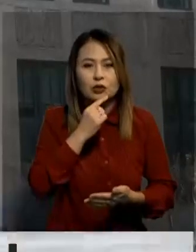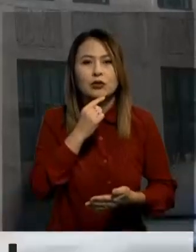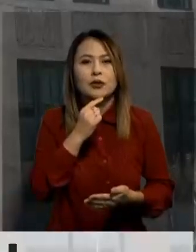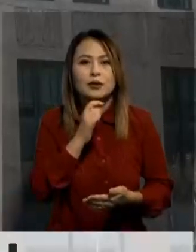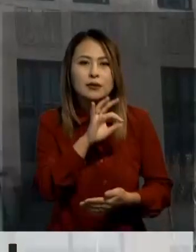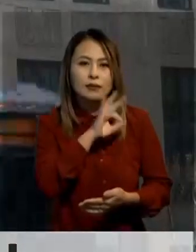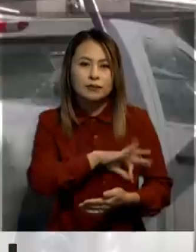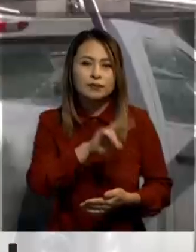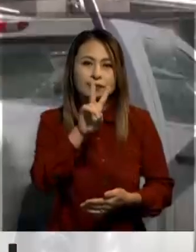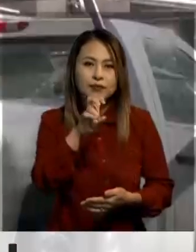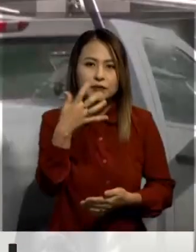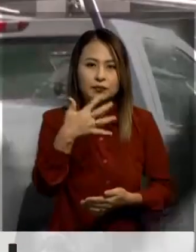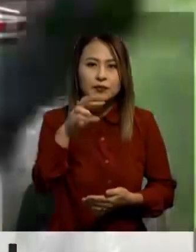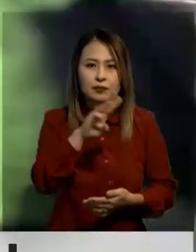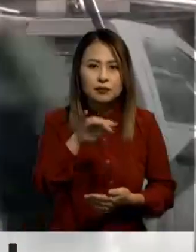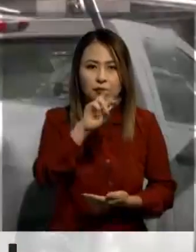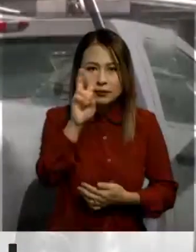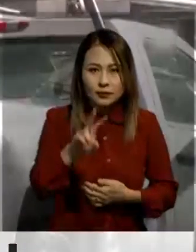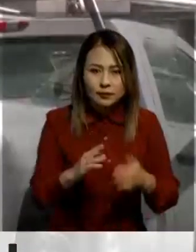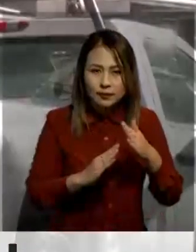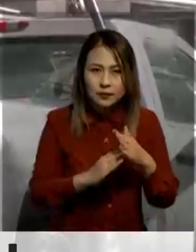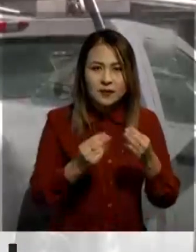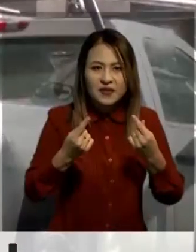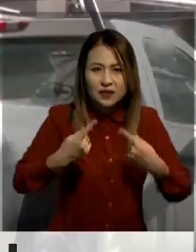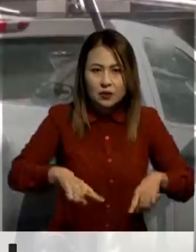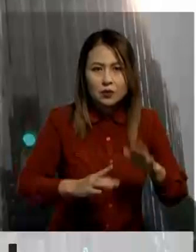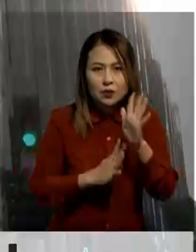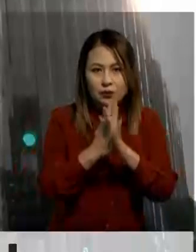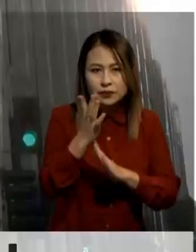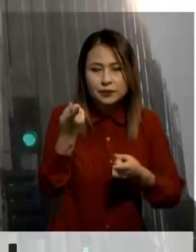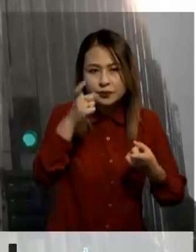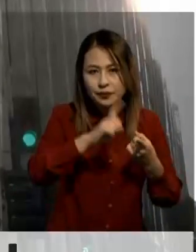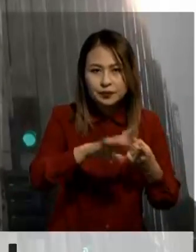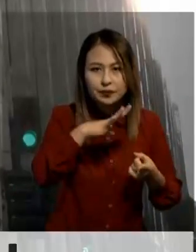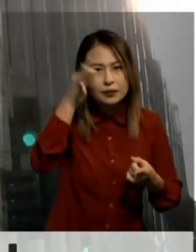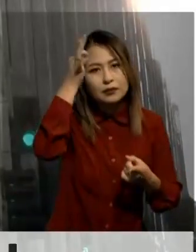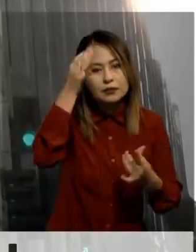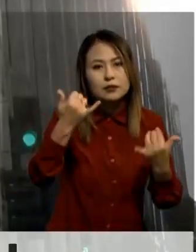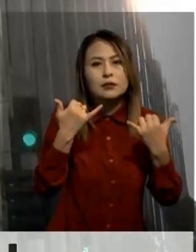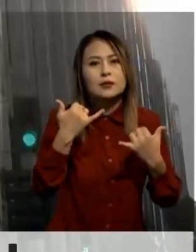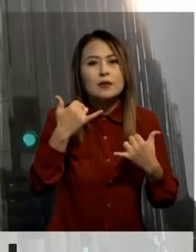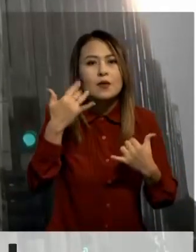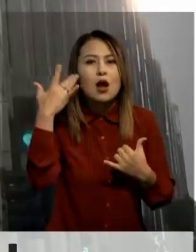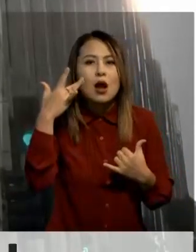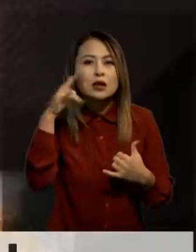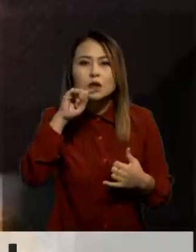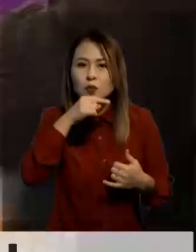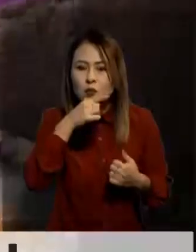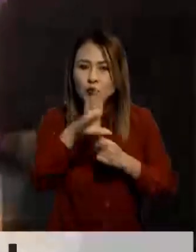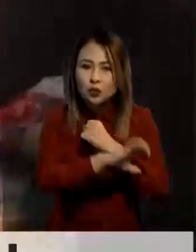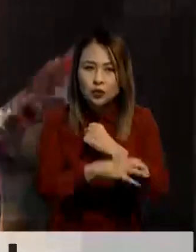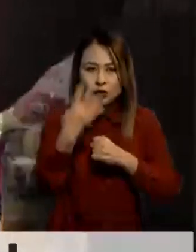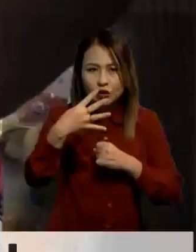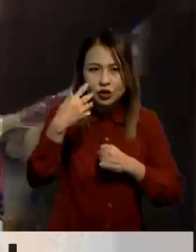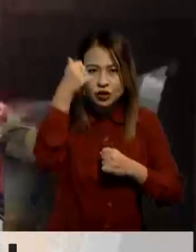экономикаға түсетін кіріс 250 миллиард долларға кеміген. Бұл инфляцияның өсуіне ықпал етті. Айта кетейік, қазір ақш экономикасы